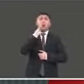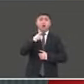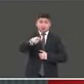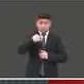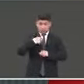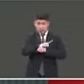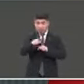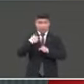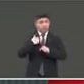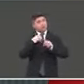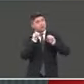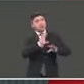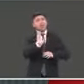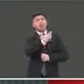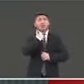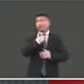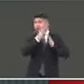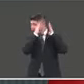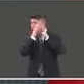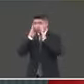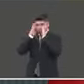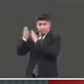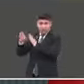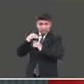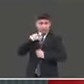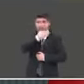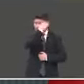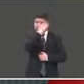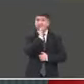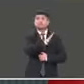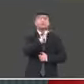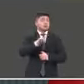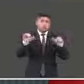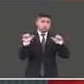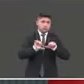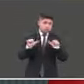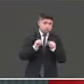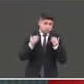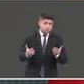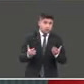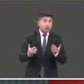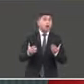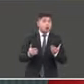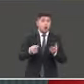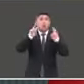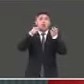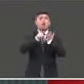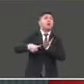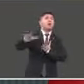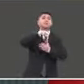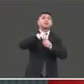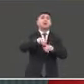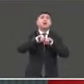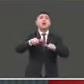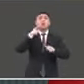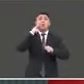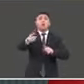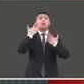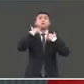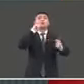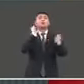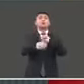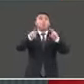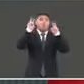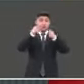bir sürecin dışında kalmamız düşünülemez her konuda olduğu gibi iklim değişikliği hususunda da